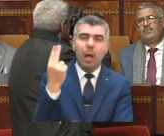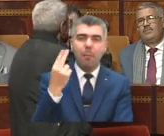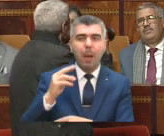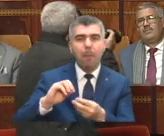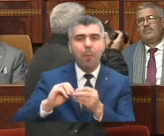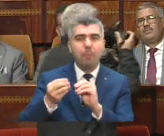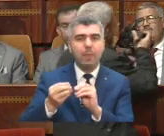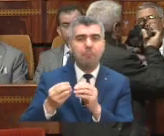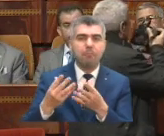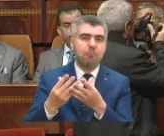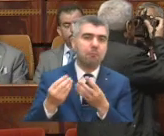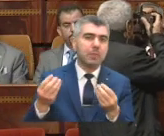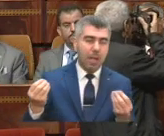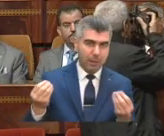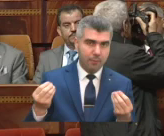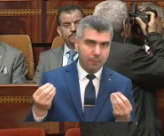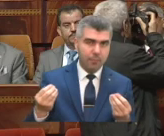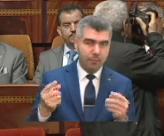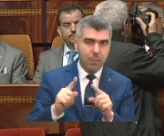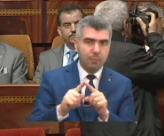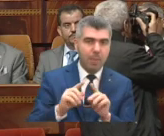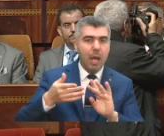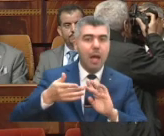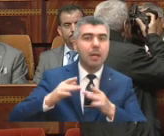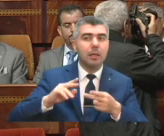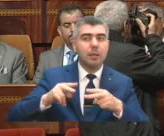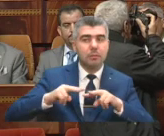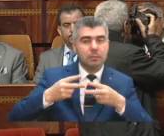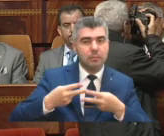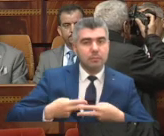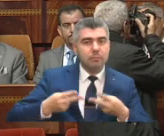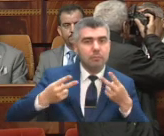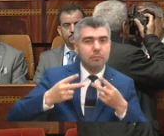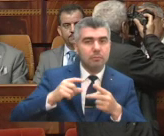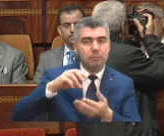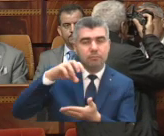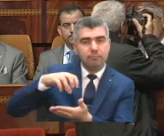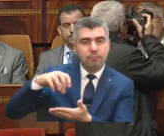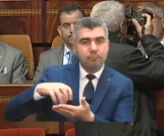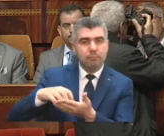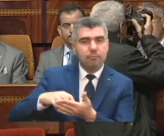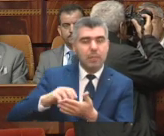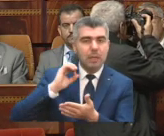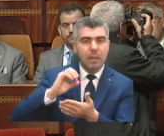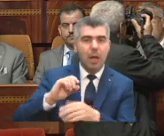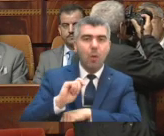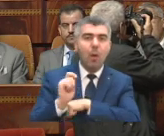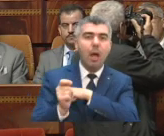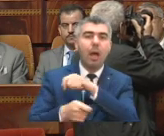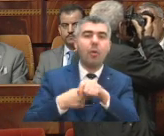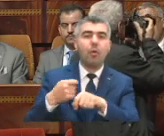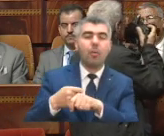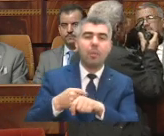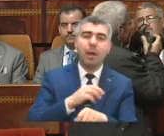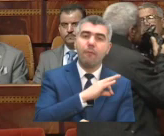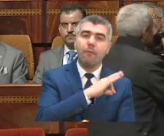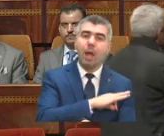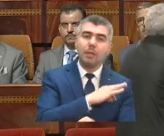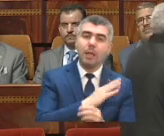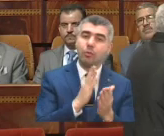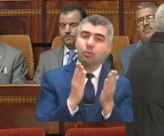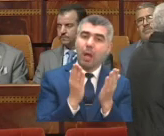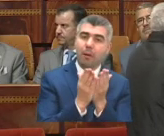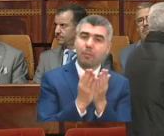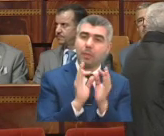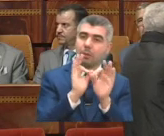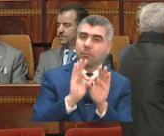كتواجهوا كضعف تغطية شبكة الانترنت في العديد من مناطق العالم القروي القريبة من المدن التي لا يستفيد طلابها من السكن